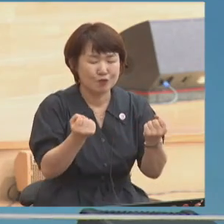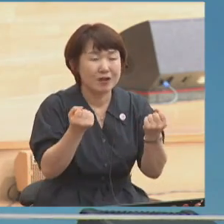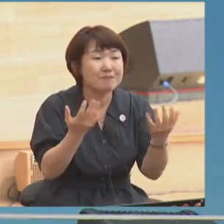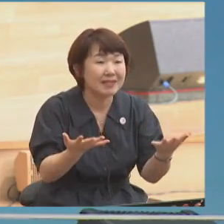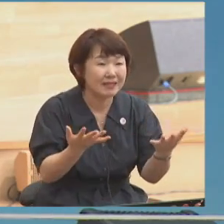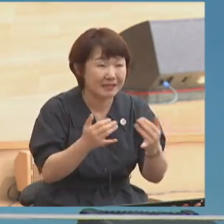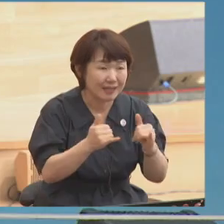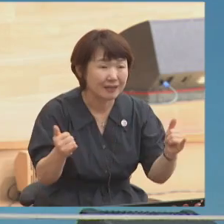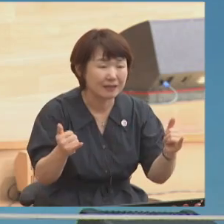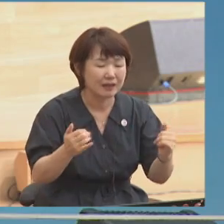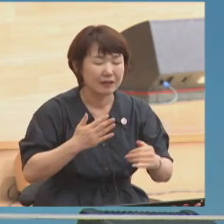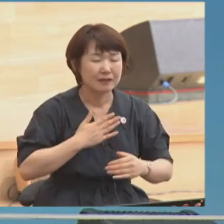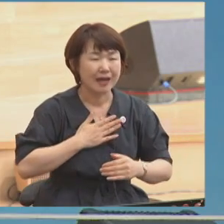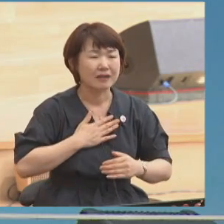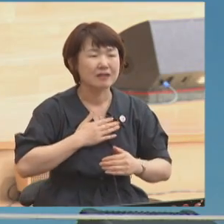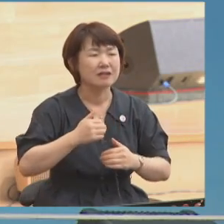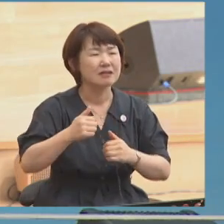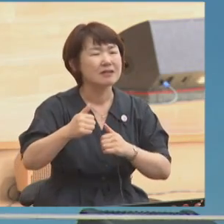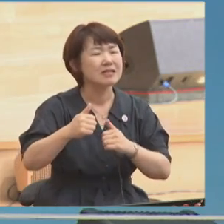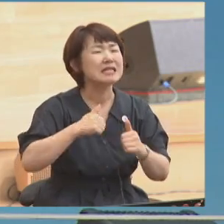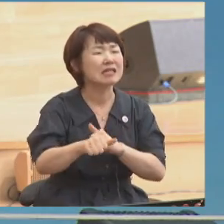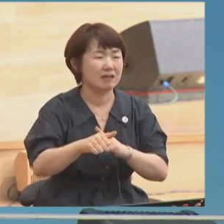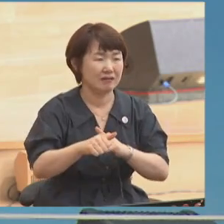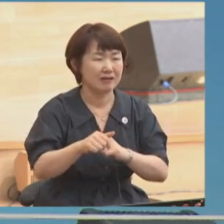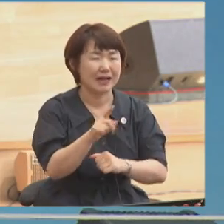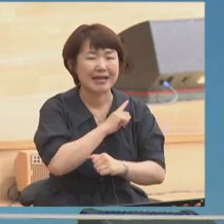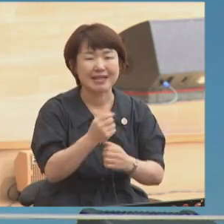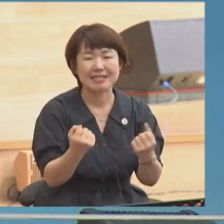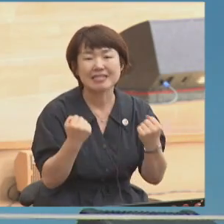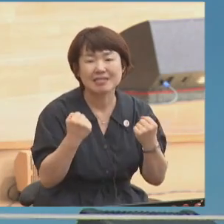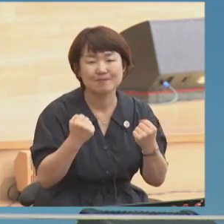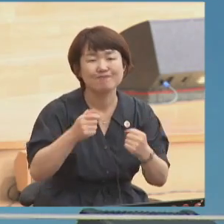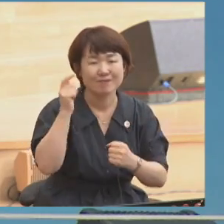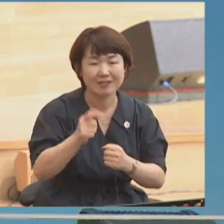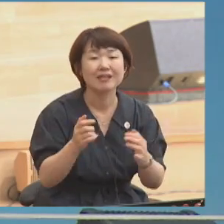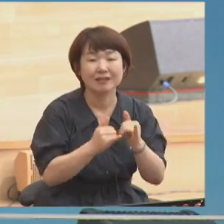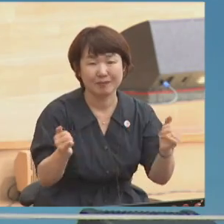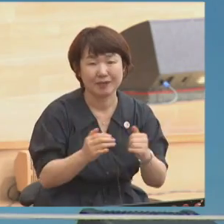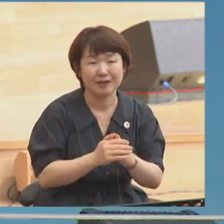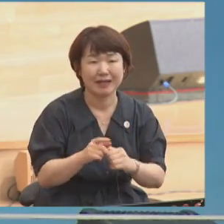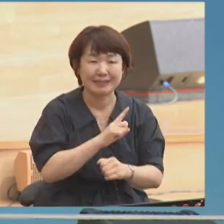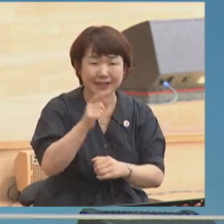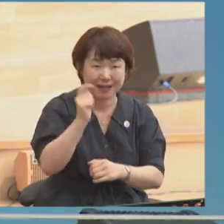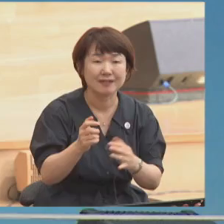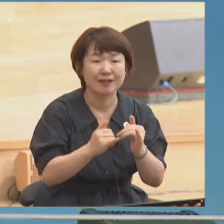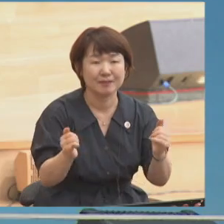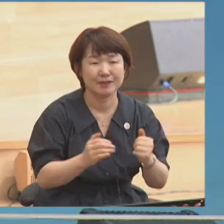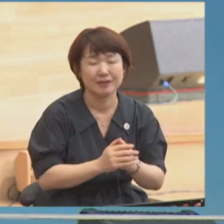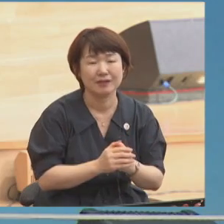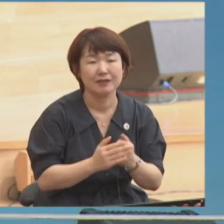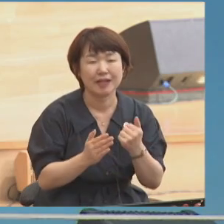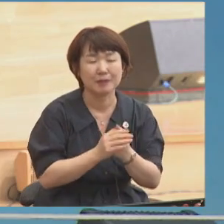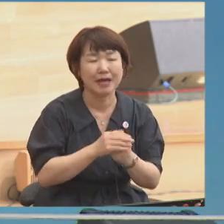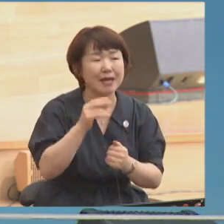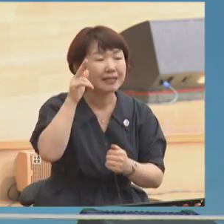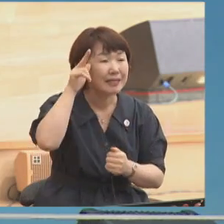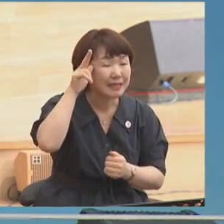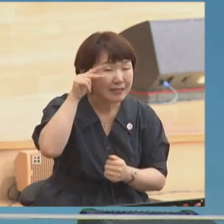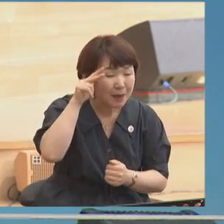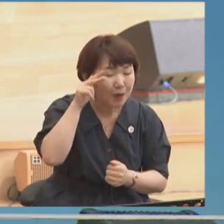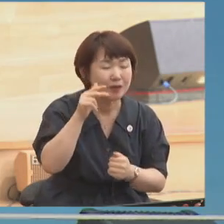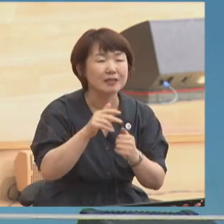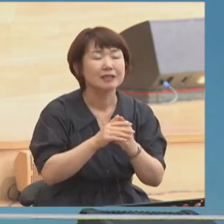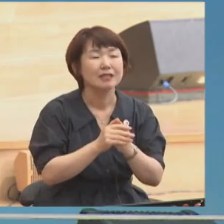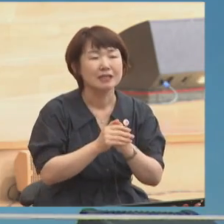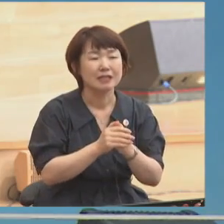자는 자기를 이기는 가장 힘센 사람, 강한 사람이 되어지는 거예요. 그래서 여러분 잠언 16장에도 보면 이렇게